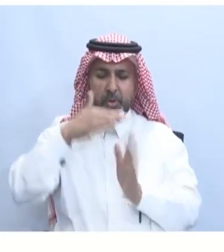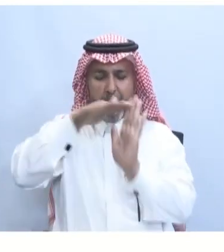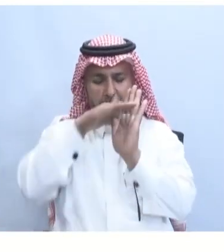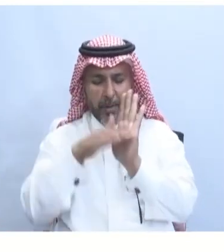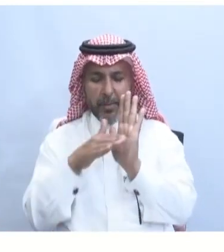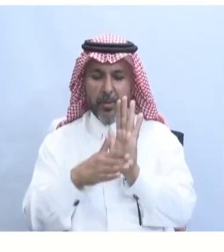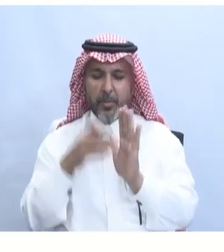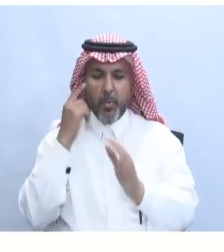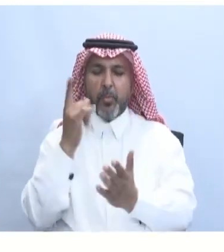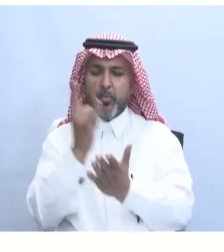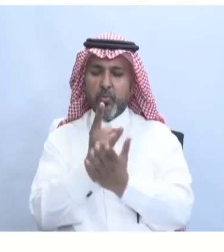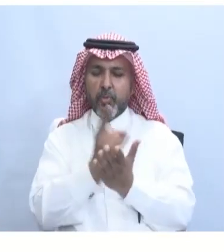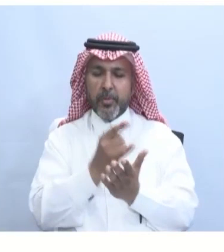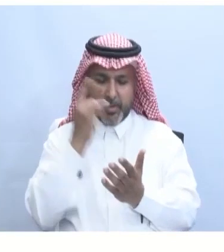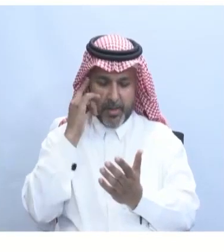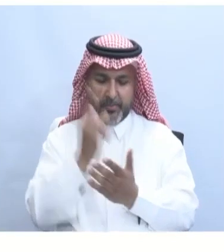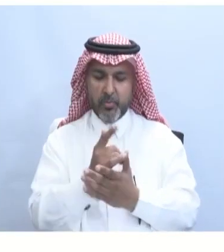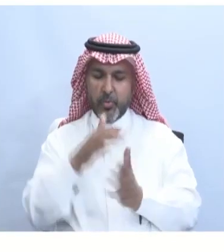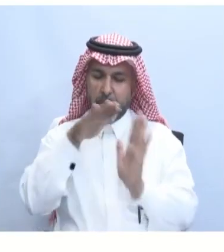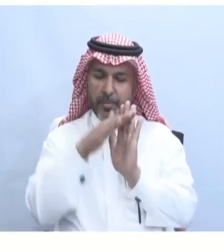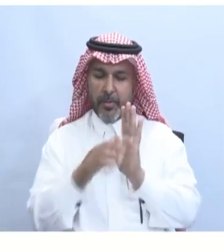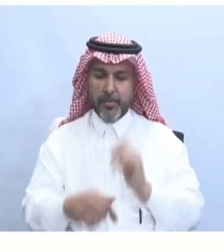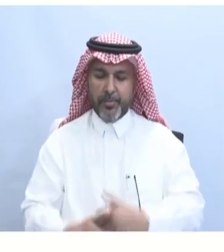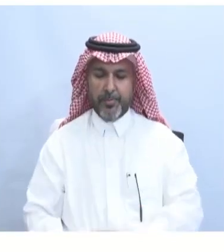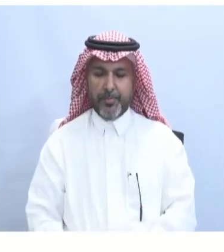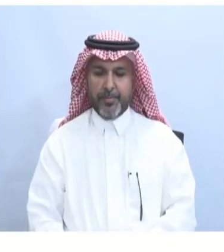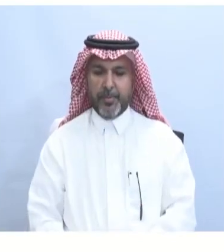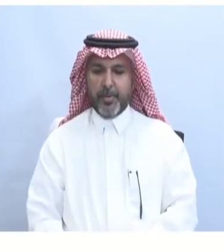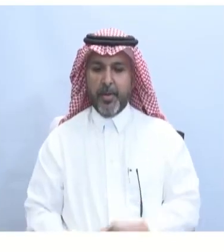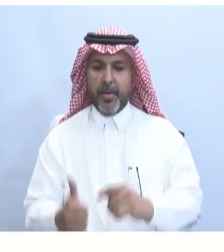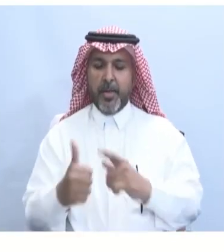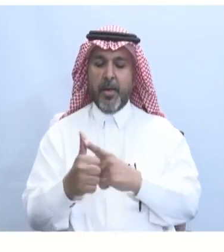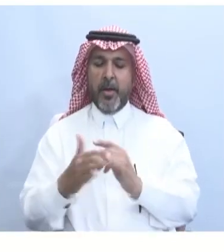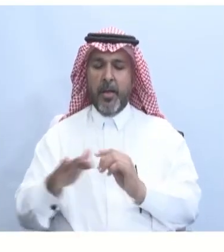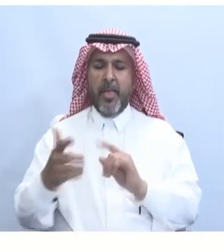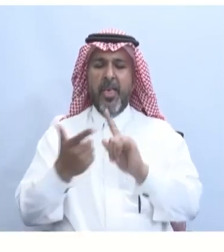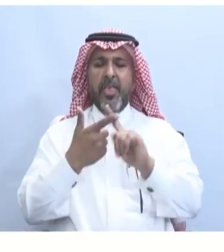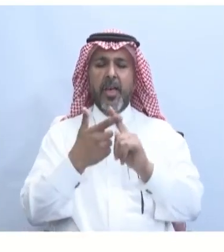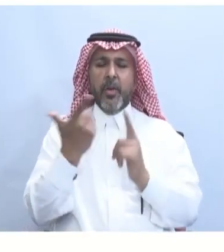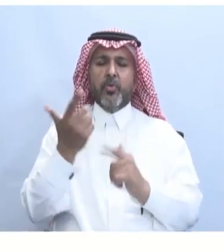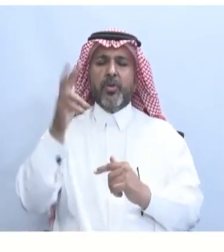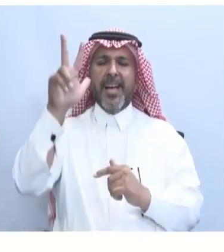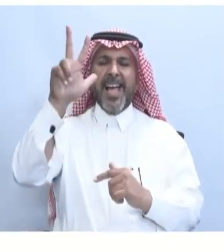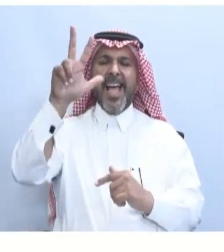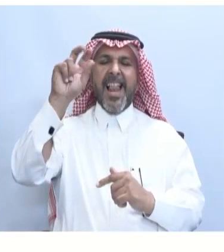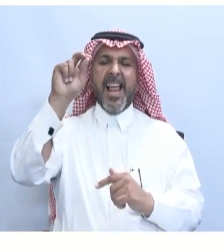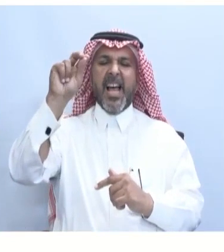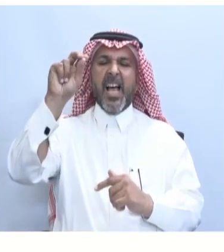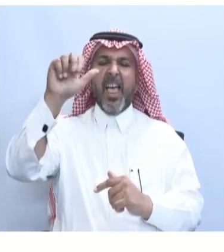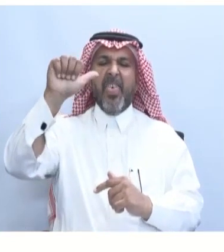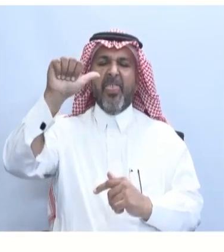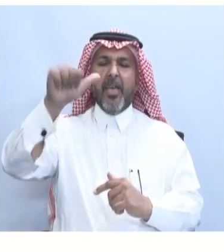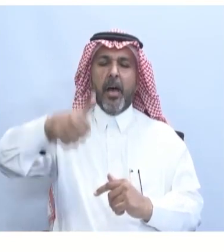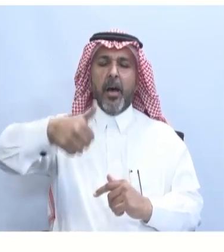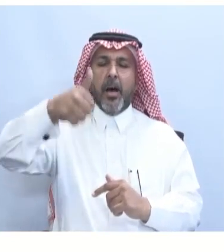البيعه وهو نظام سياسي ايضا من الانظمه ومن المنتجات الحضاريه الاسلاميه على